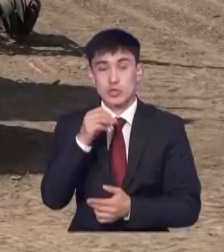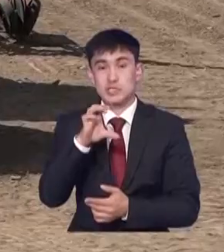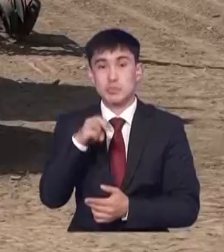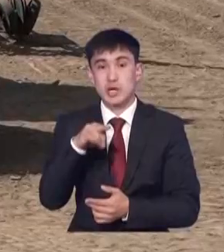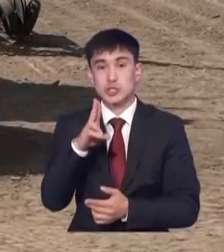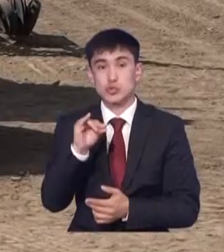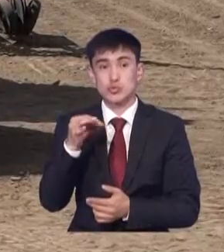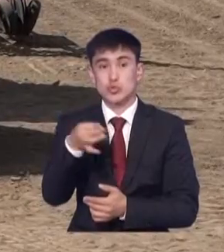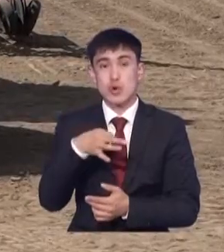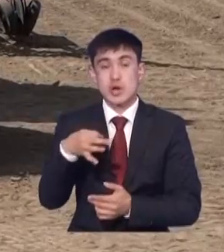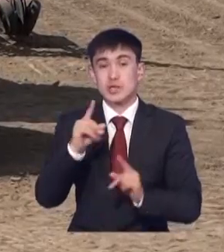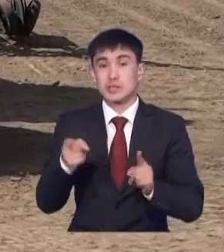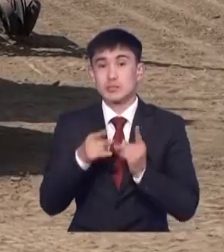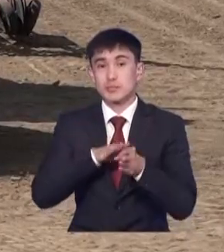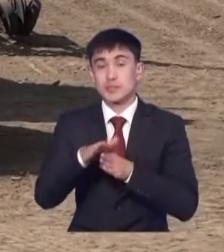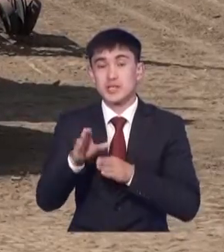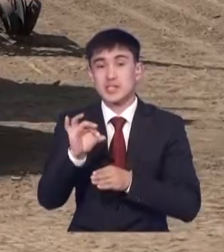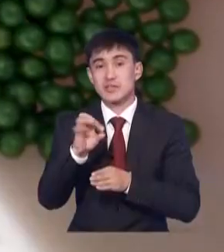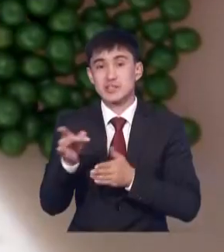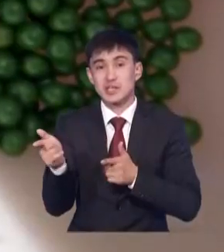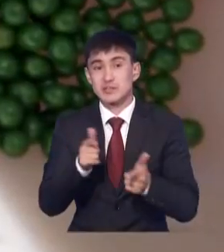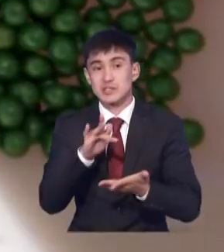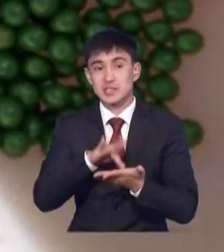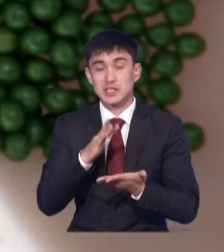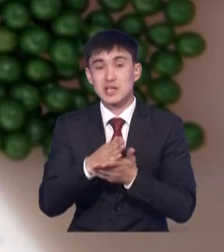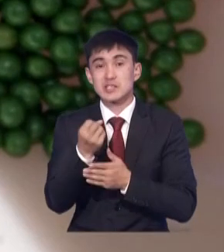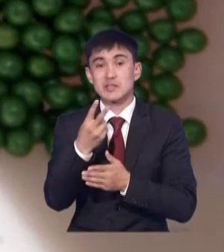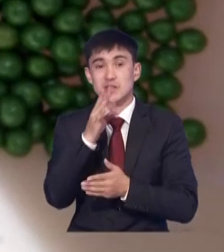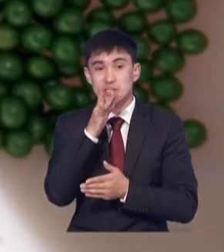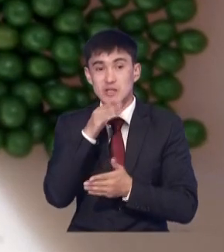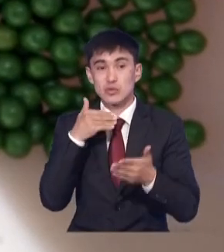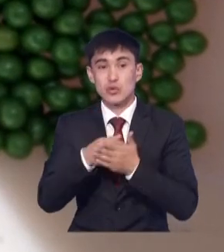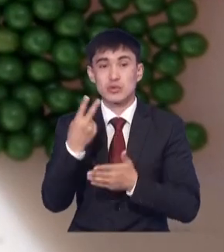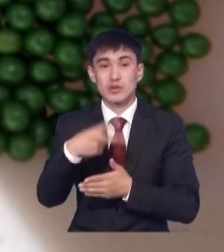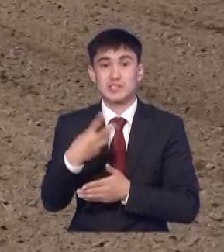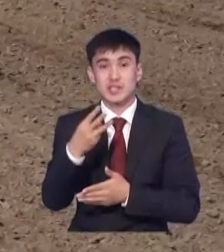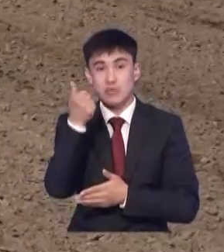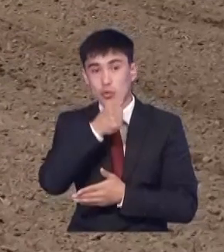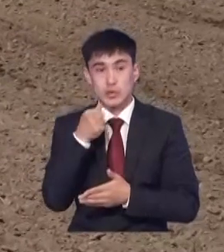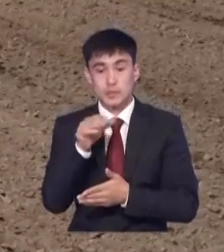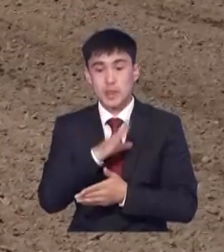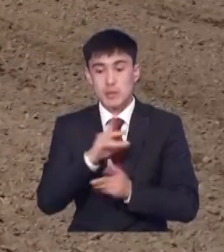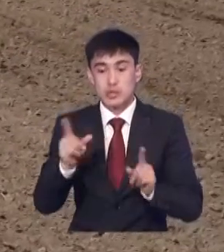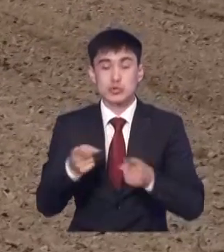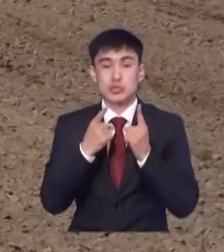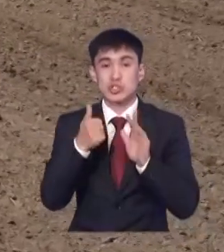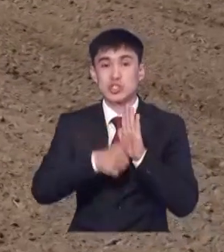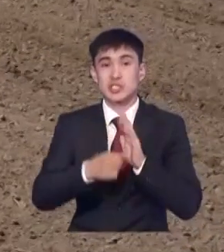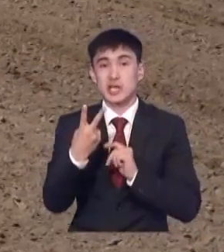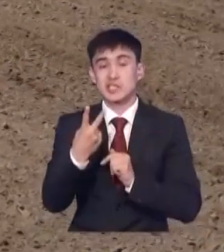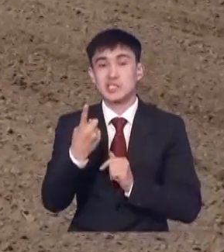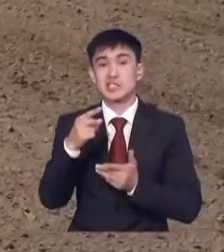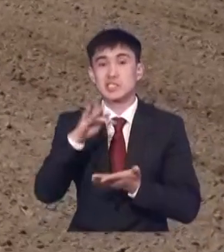ЖТСУ реализует проект по созданию сервисно-заготовительных центров. За 12 лет до 2023 года был создан 61